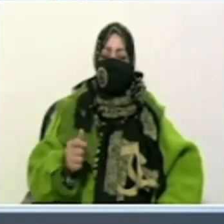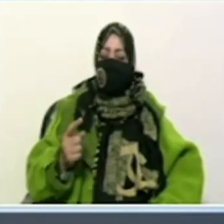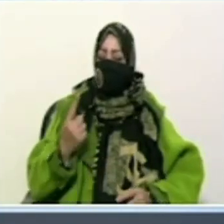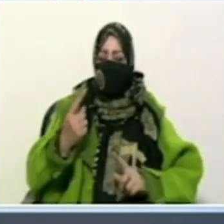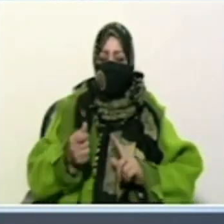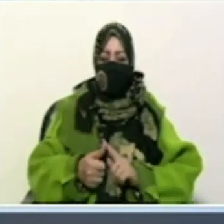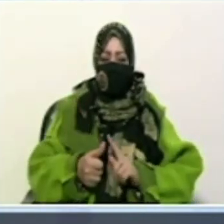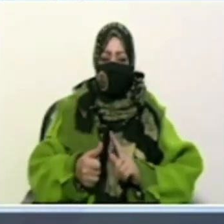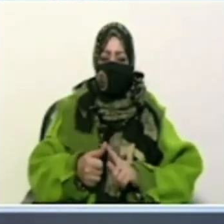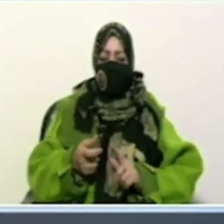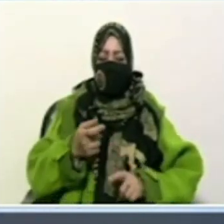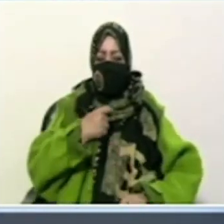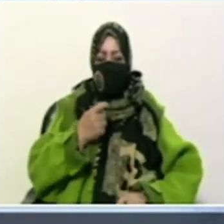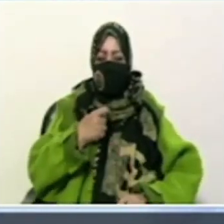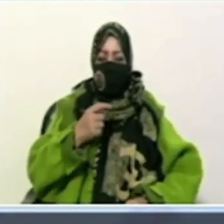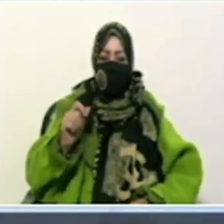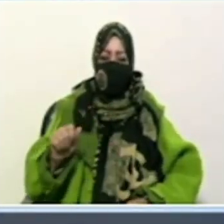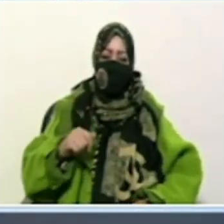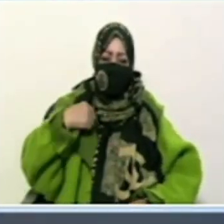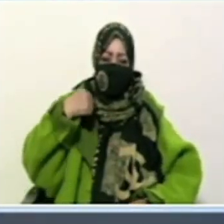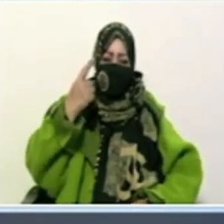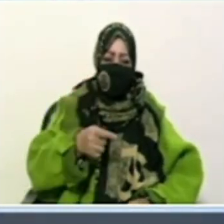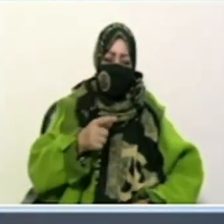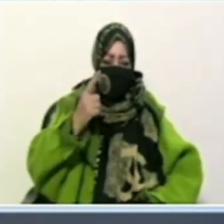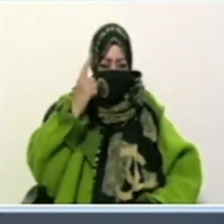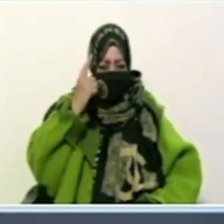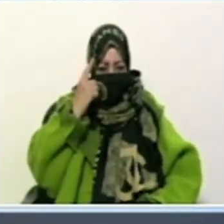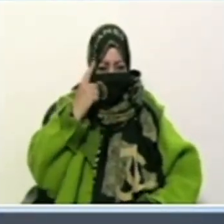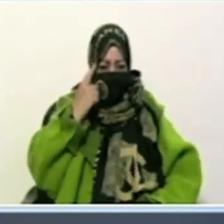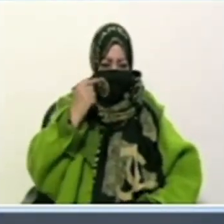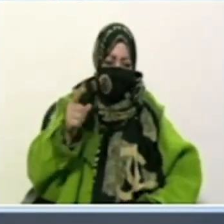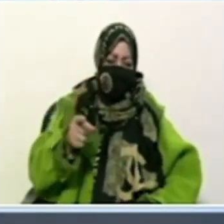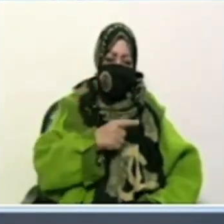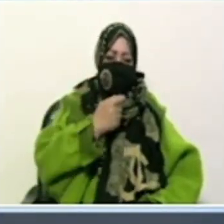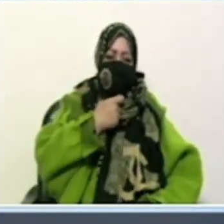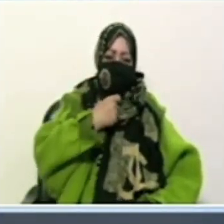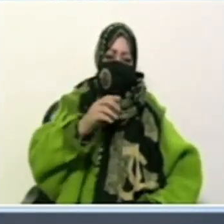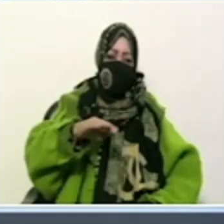أسبوعه يوم السبت، وهكذا هو سمي اليوم من الأسبوع الثاني،